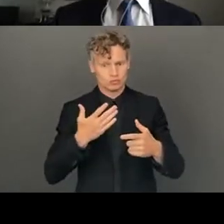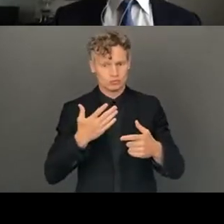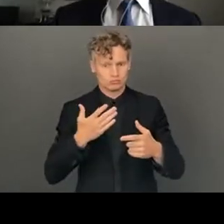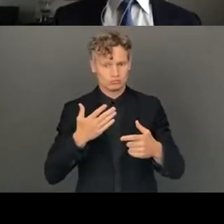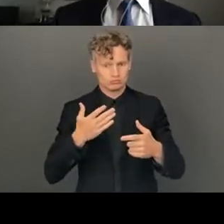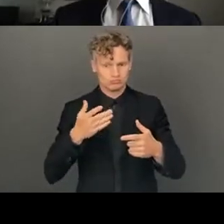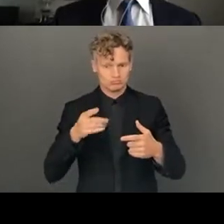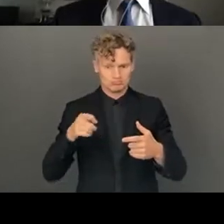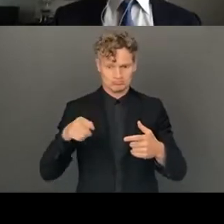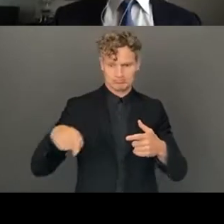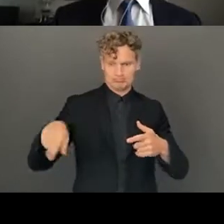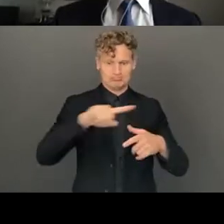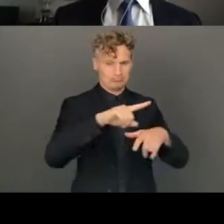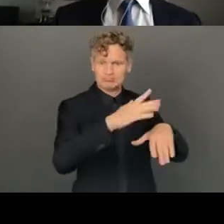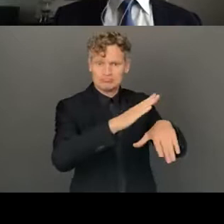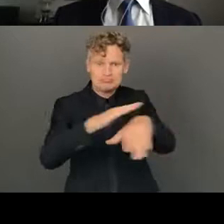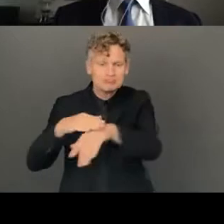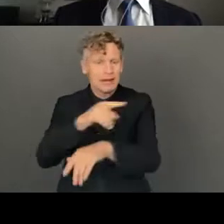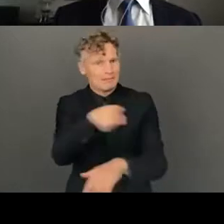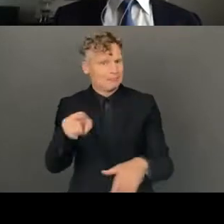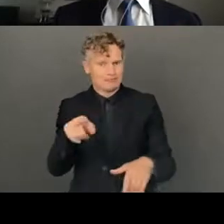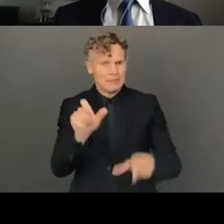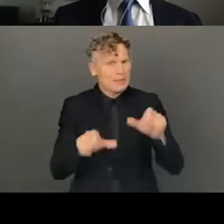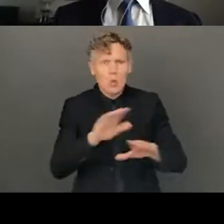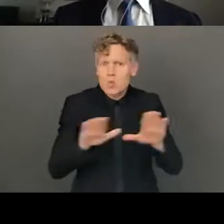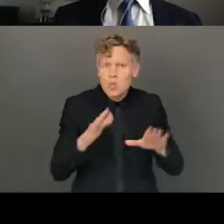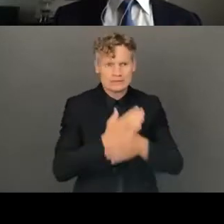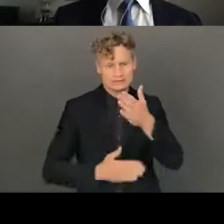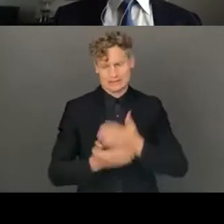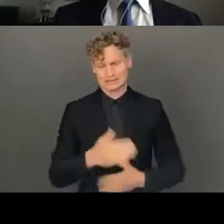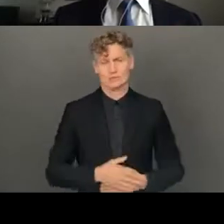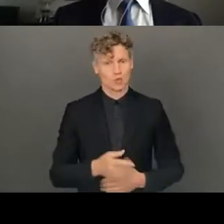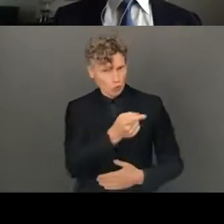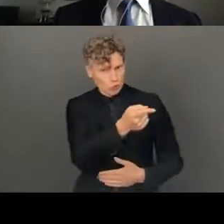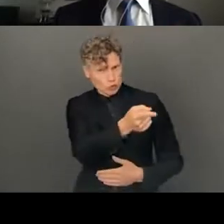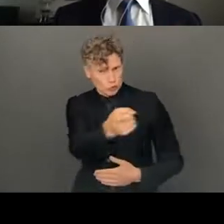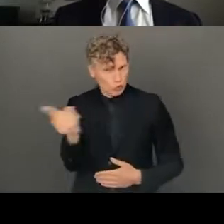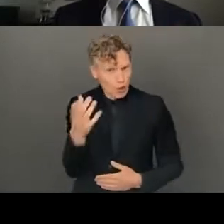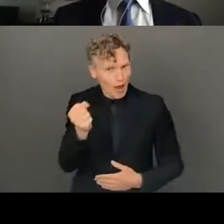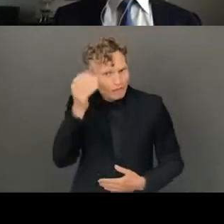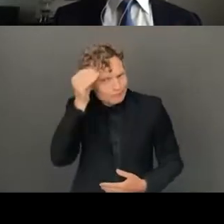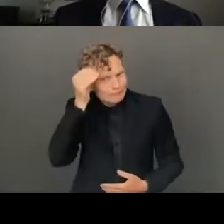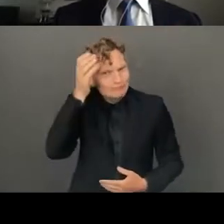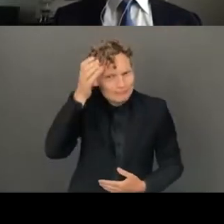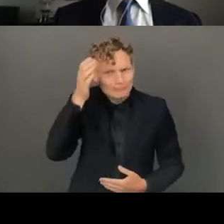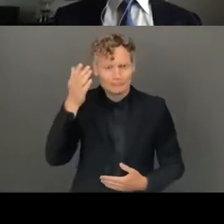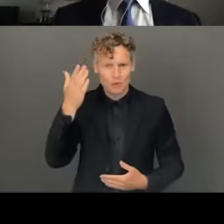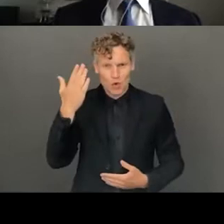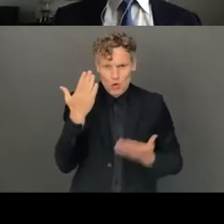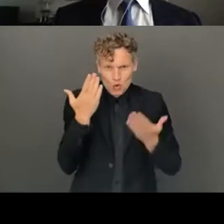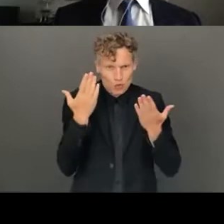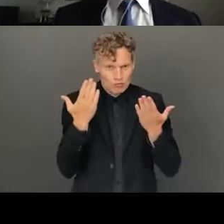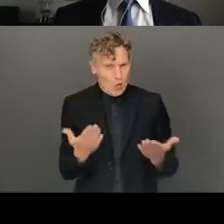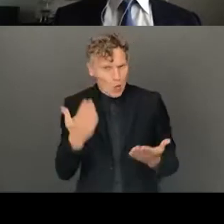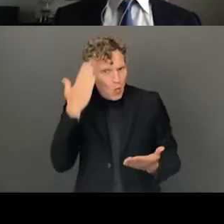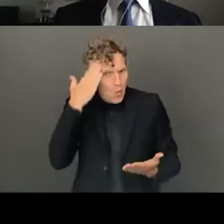Et votre rôle est crucial. Vous êtes les experts qui ont les informations les plus récentes, les acteurs